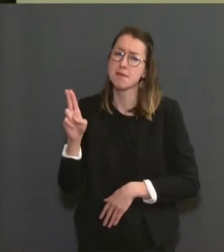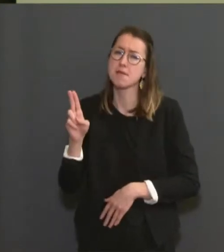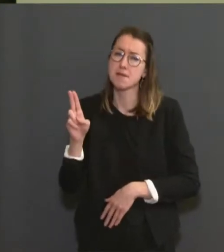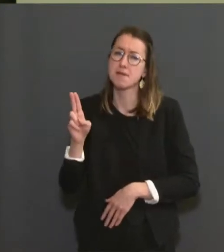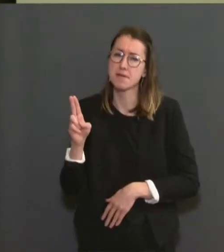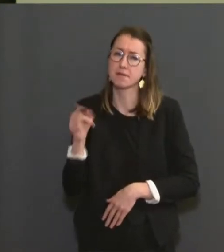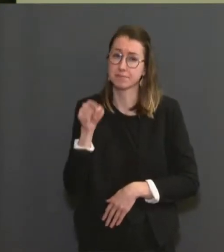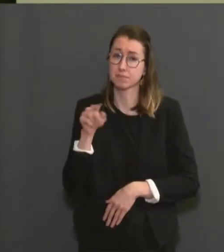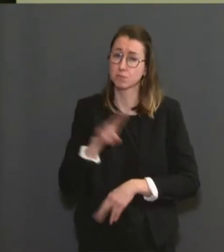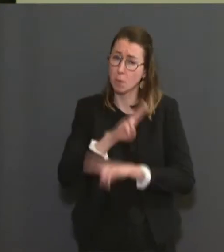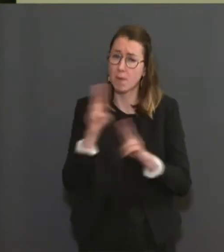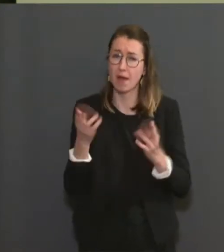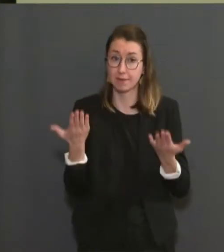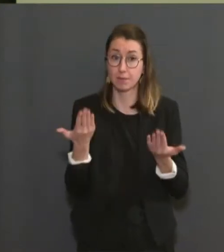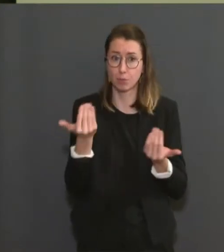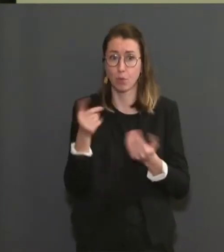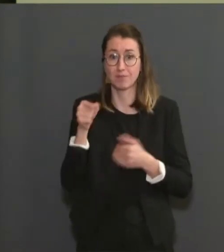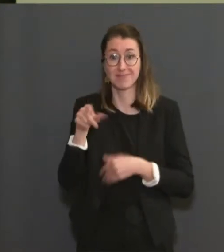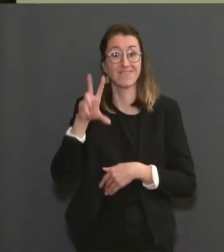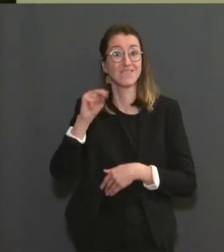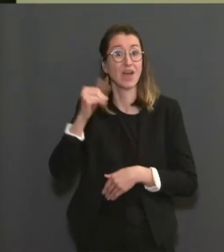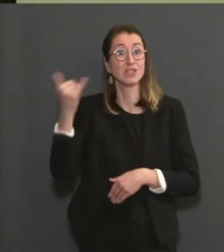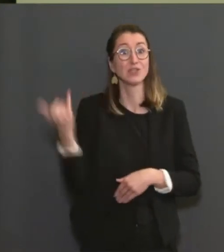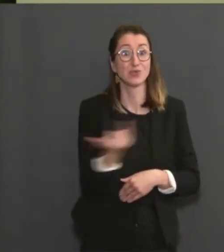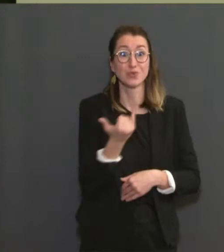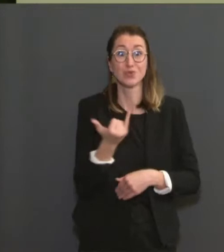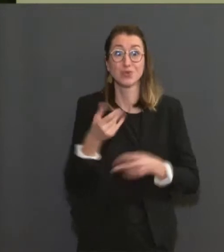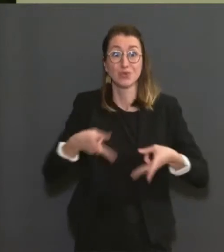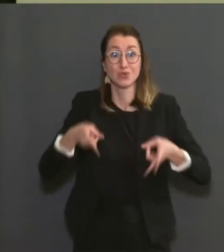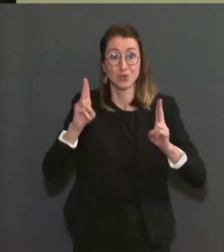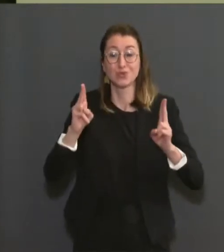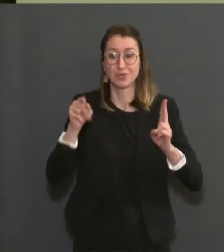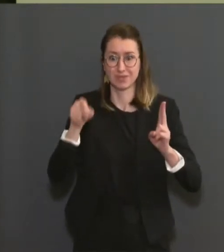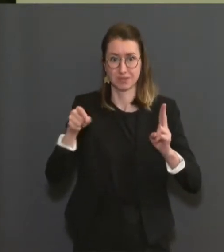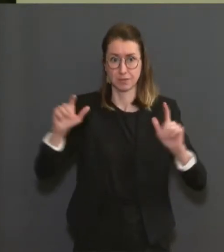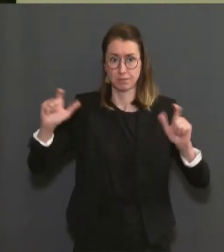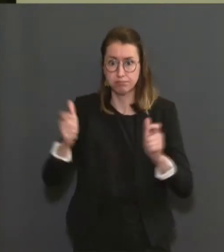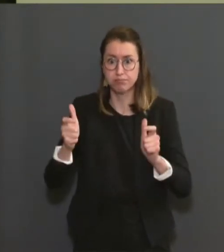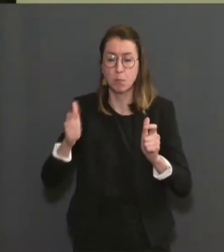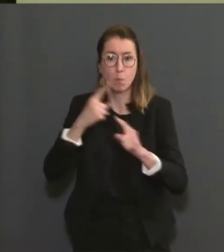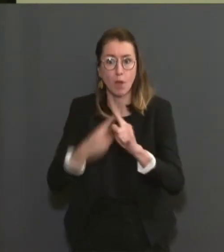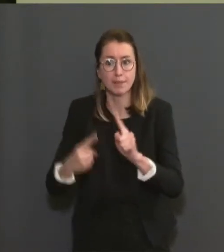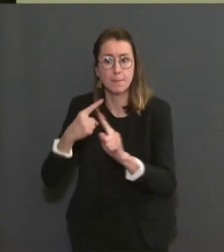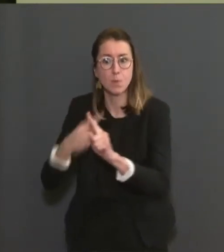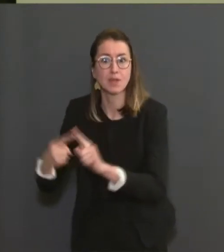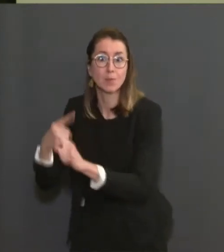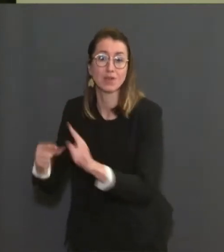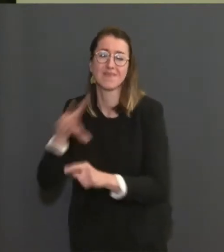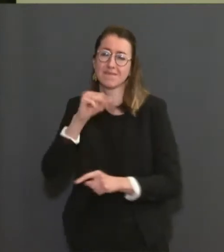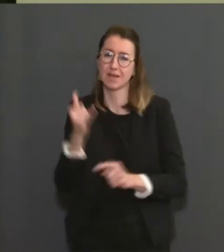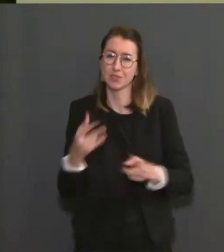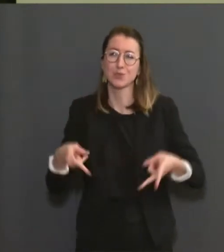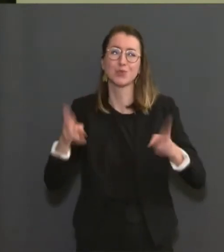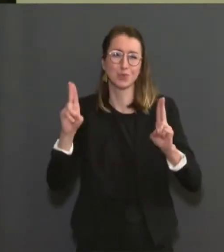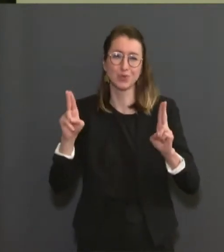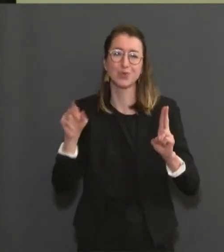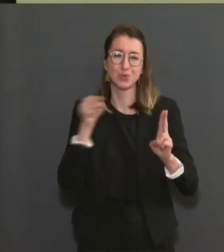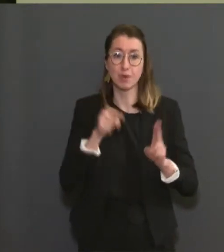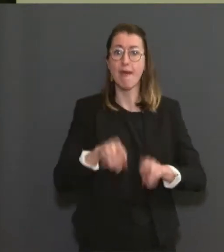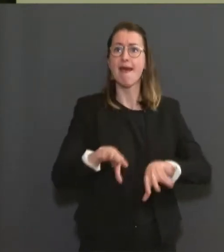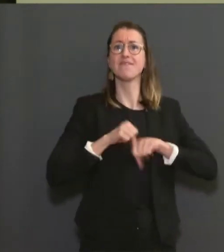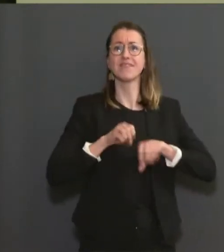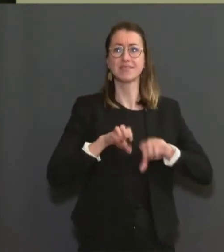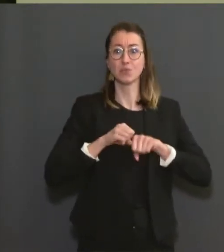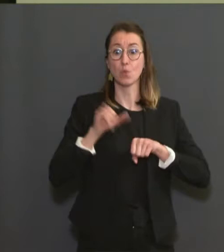20 jours de moitié, alors que le taux d'infection diminue de moitié, on vous l'a dit, tous les 8 jours. Ceci nous amène à